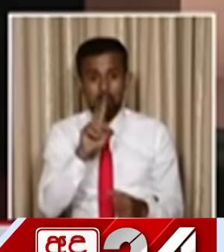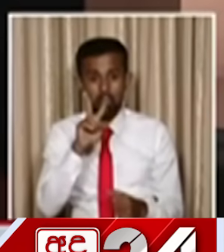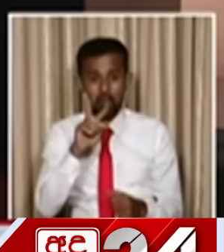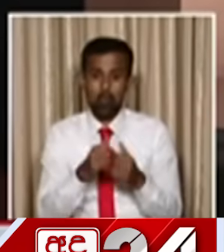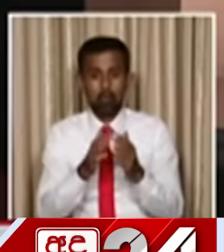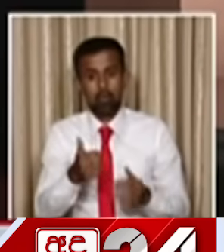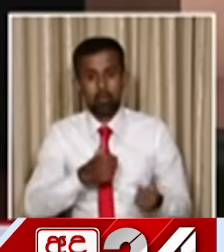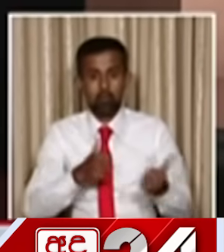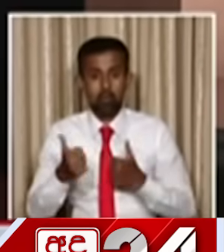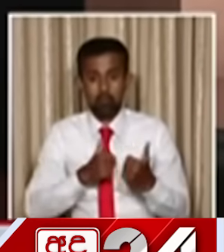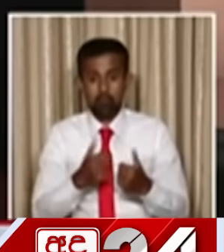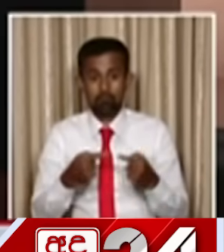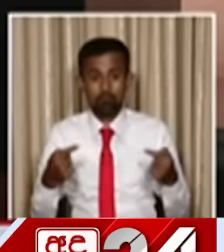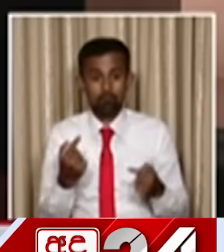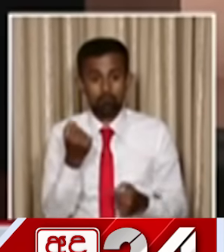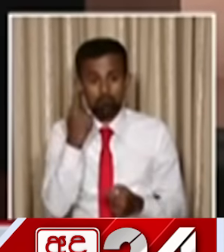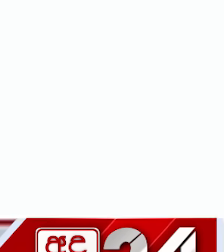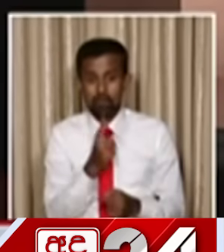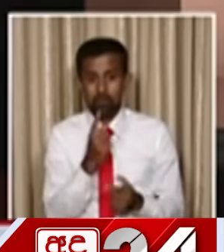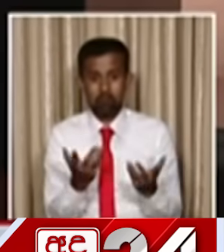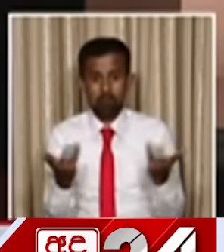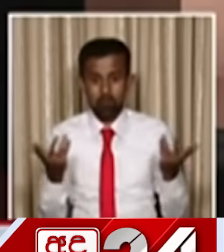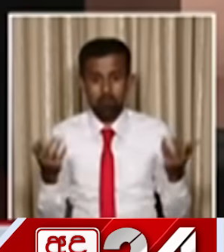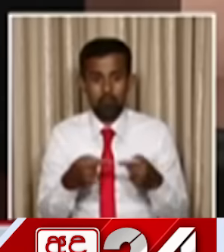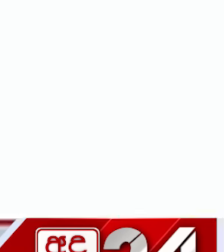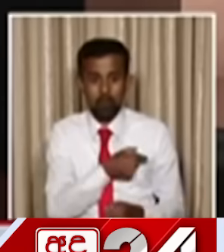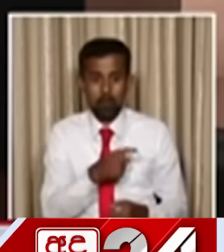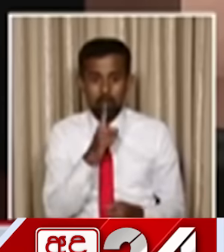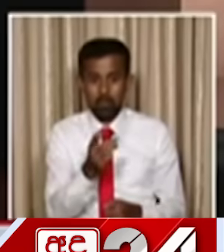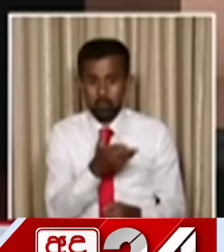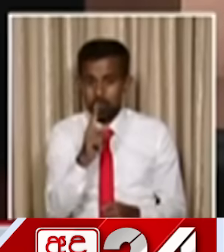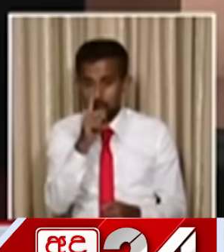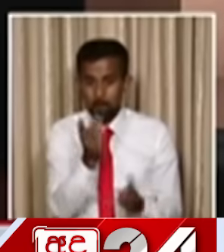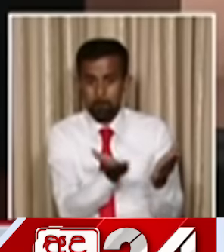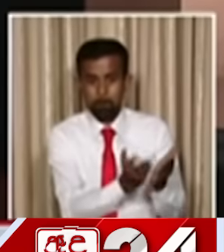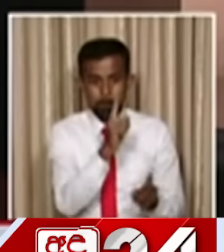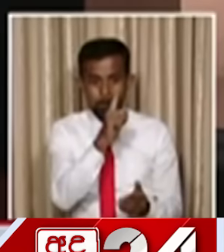කටද ඕන ඕන විදියට විපක්ෂ නායකතුමාට කටු කතා කියන්න බෑ. විපක්ෂ නායකට කියන්න පුළුවන් එකක්